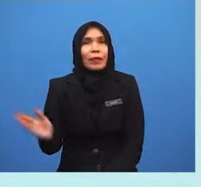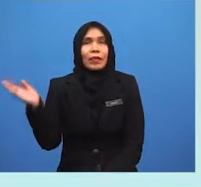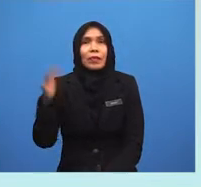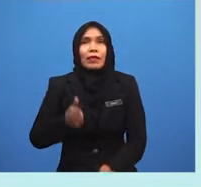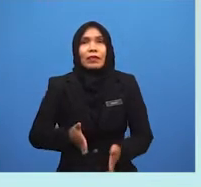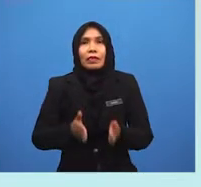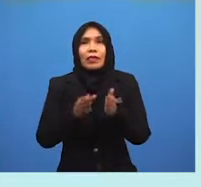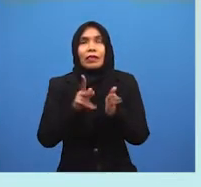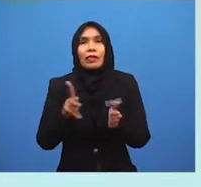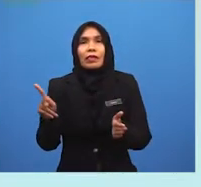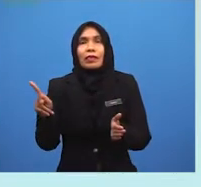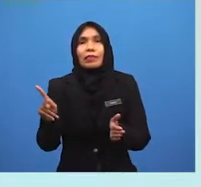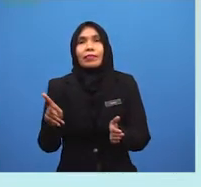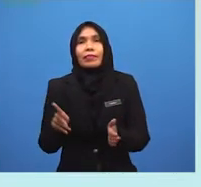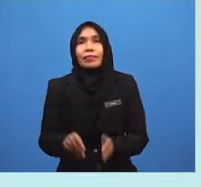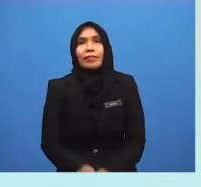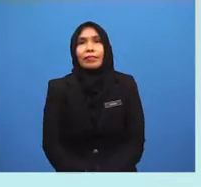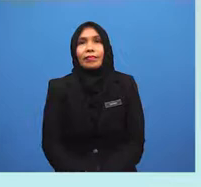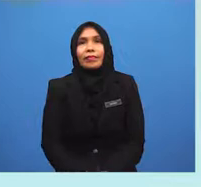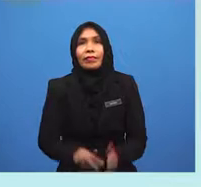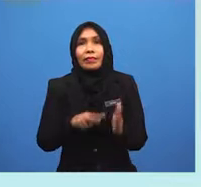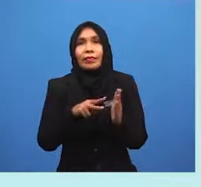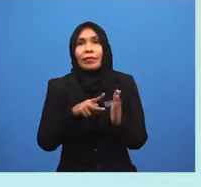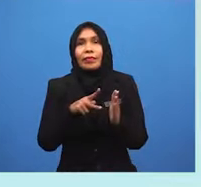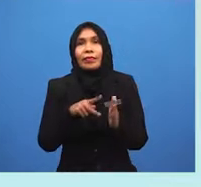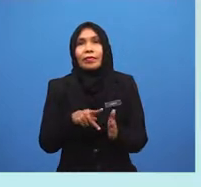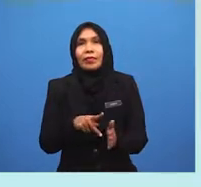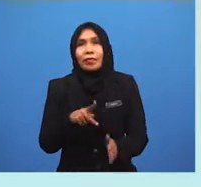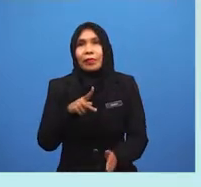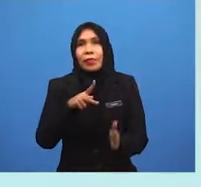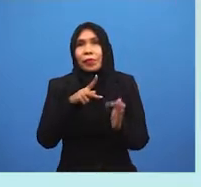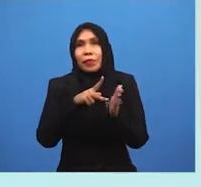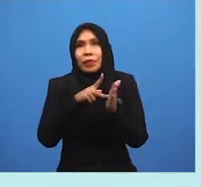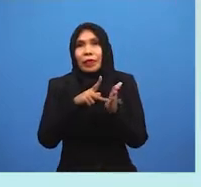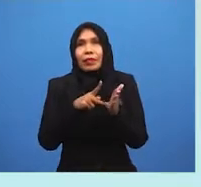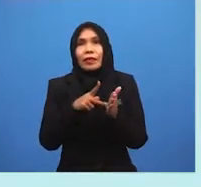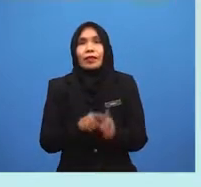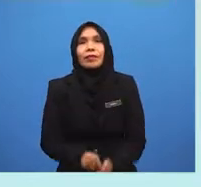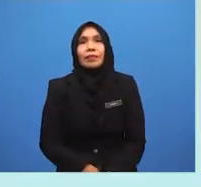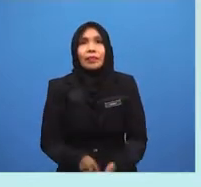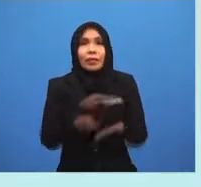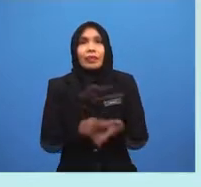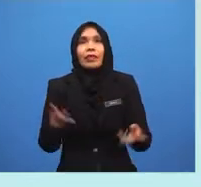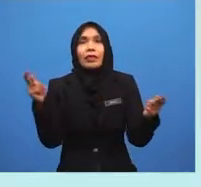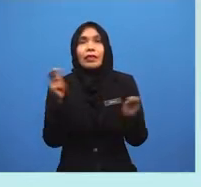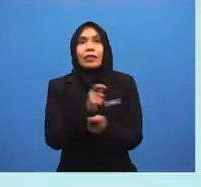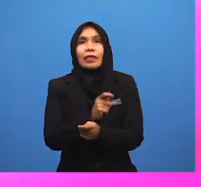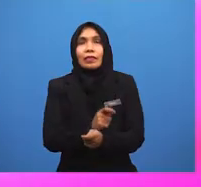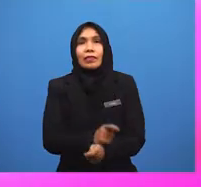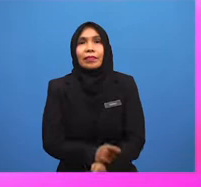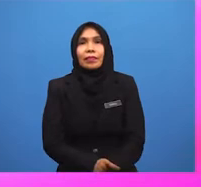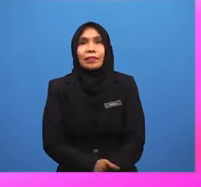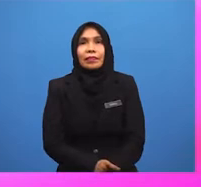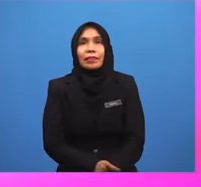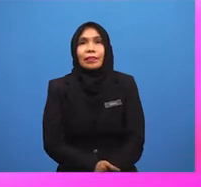selidik tentang budaya menyayangi masyarakat setempat dalam kehidupan seharian.